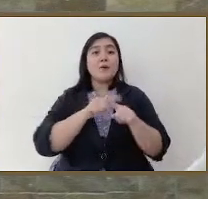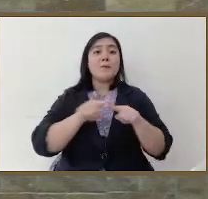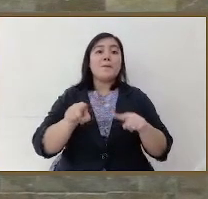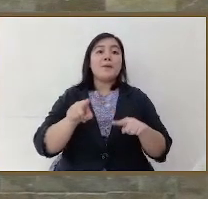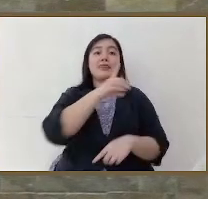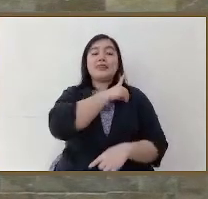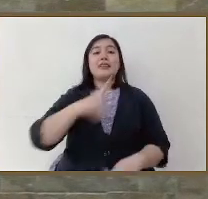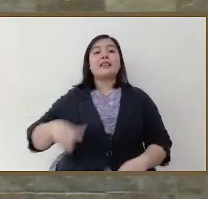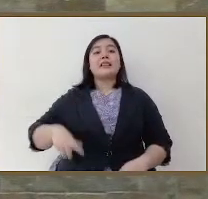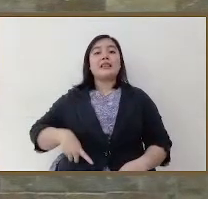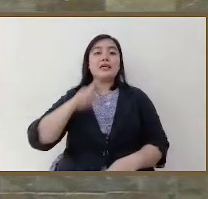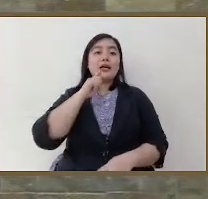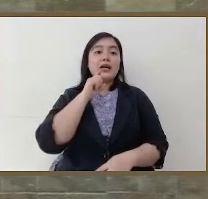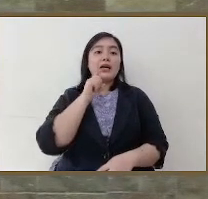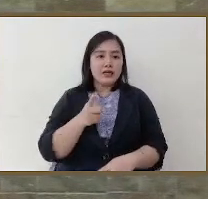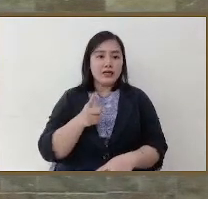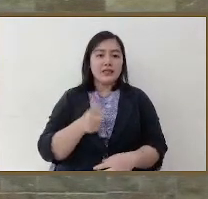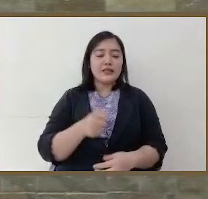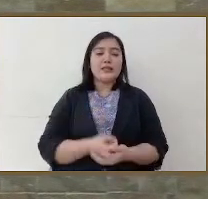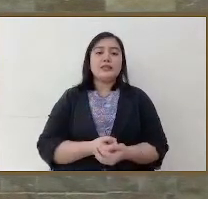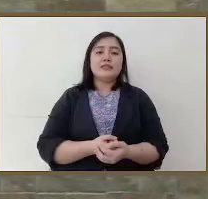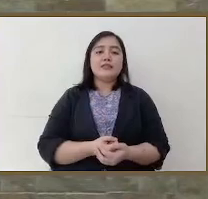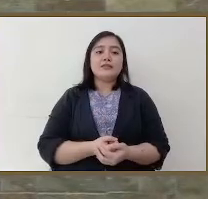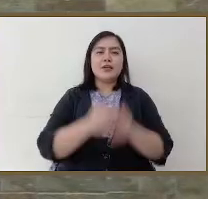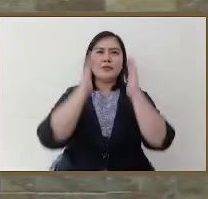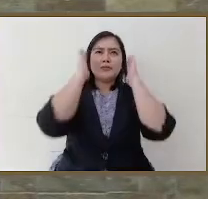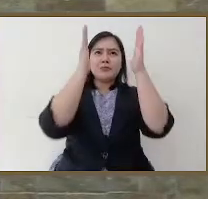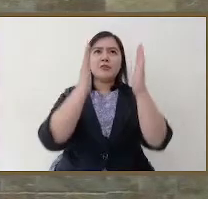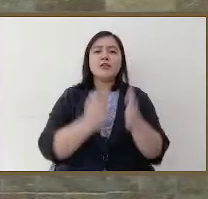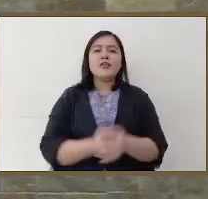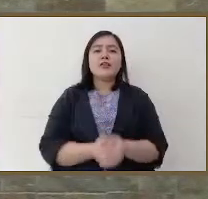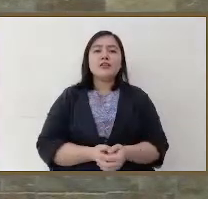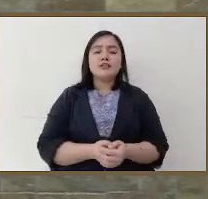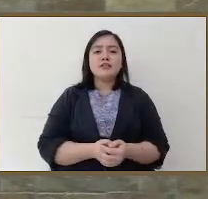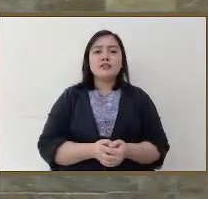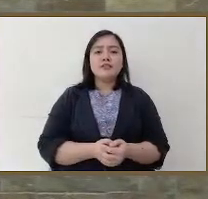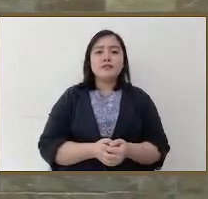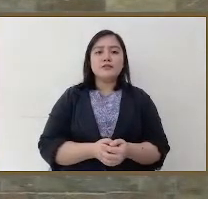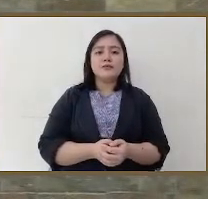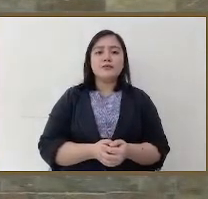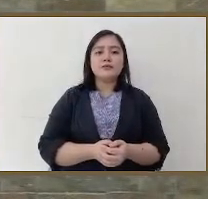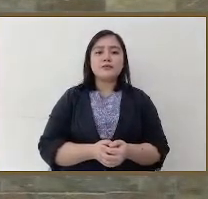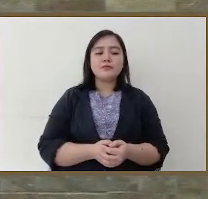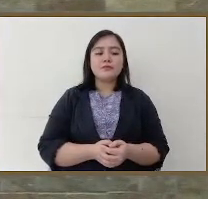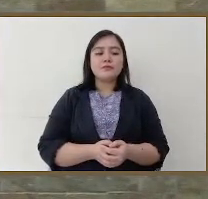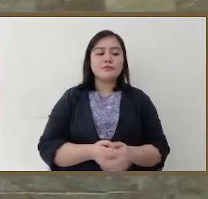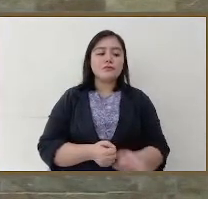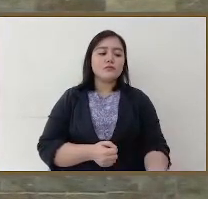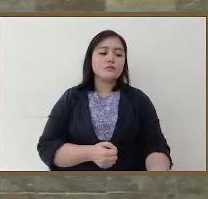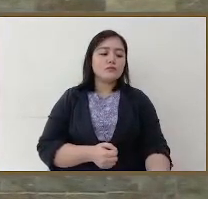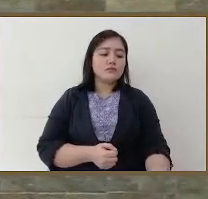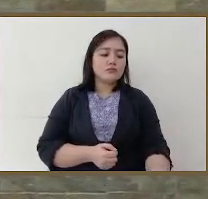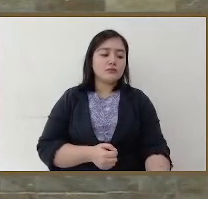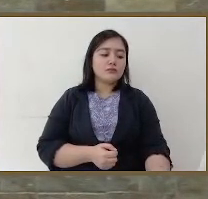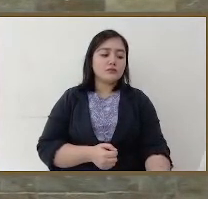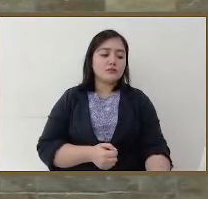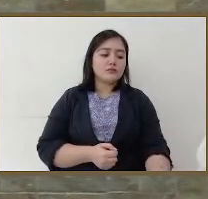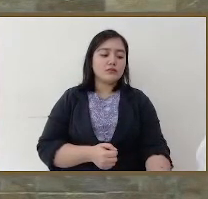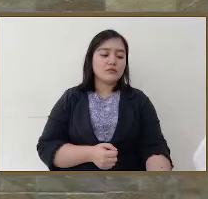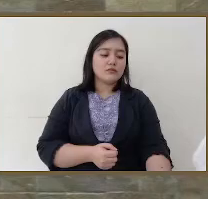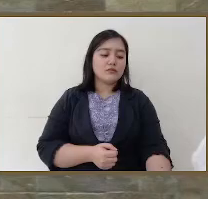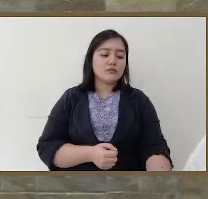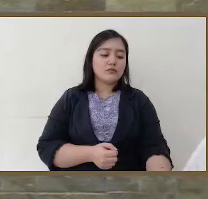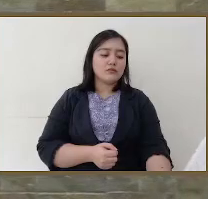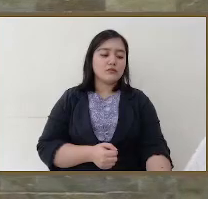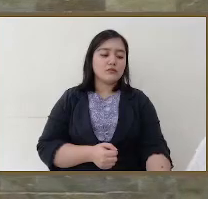na dapat po natin bigyan ng pansin, mga kapatid. Ang sabi niya, bagamat sinabi niya, what shall I render? Ito katanungan niya sa kanyang